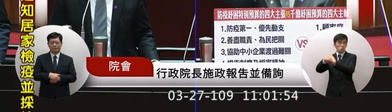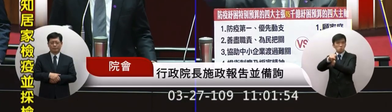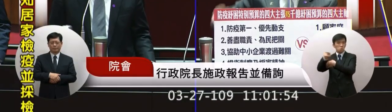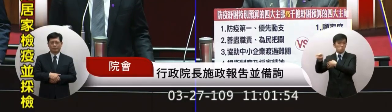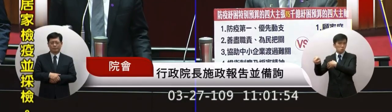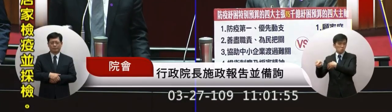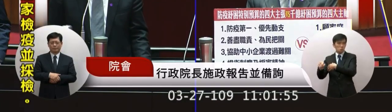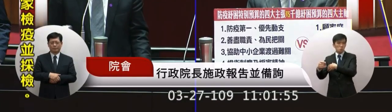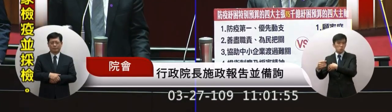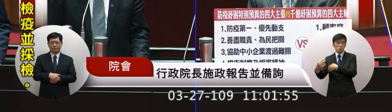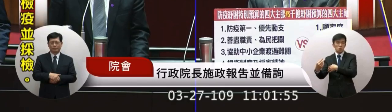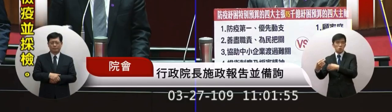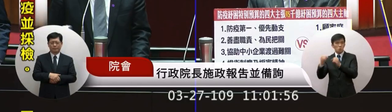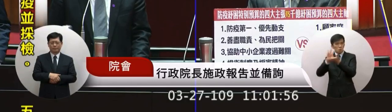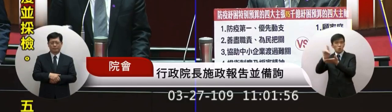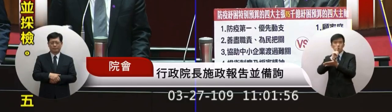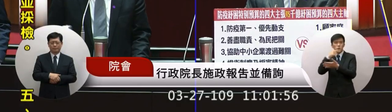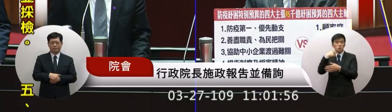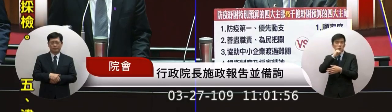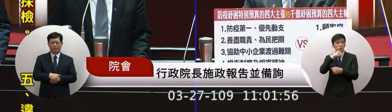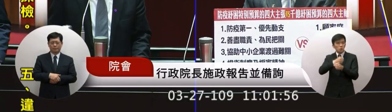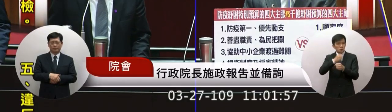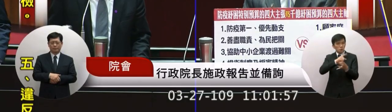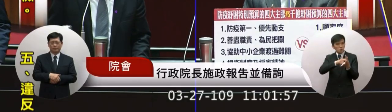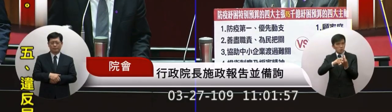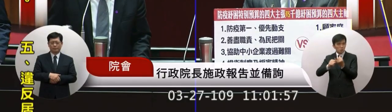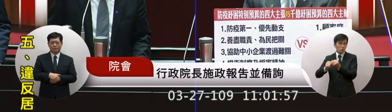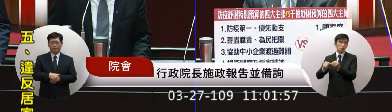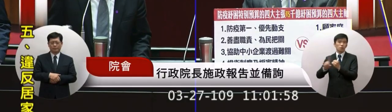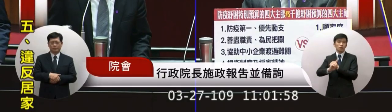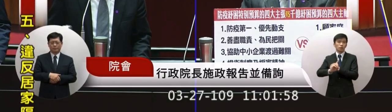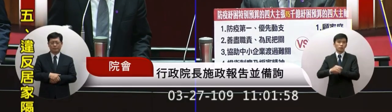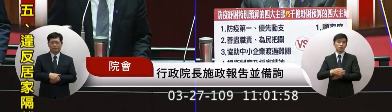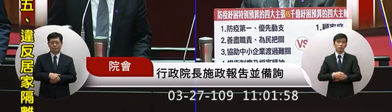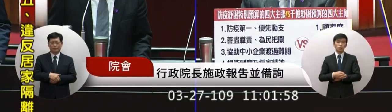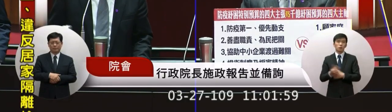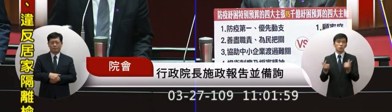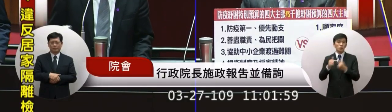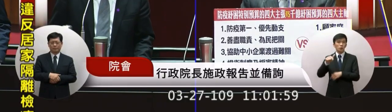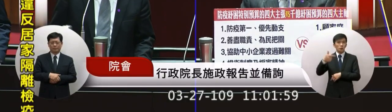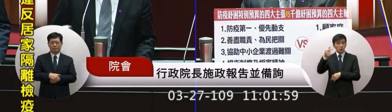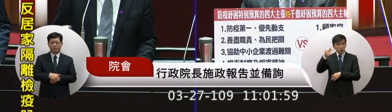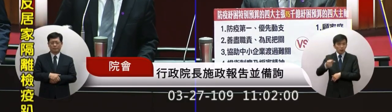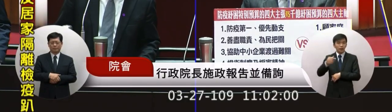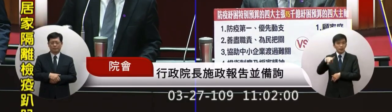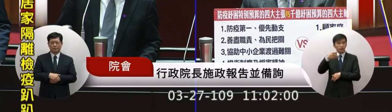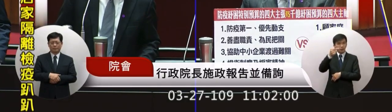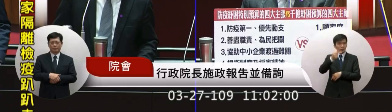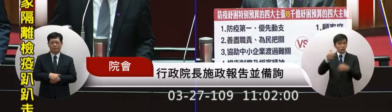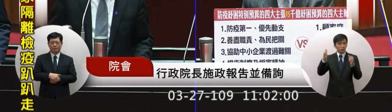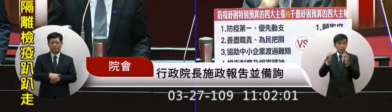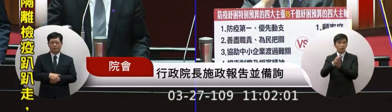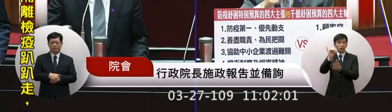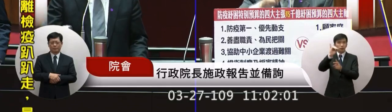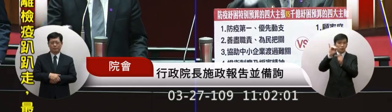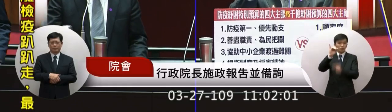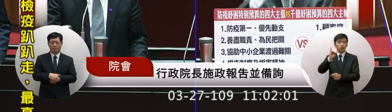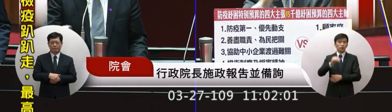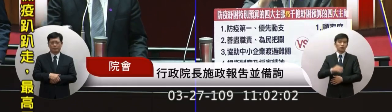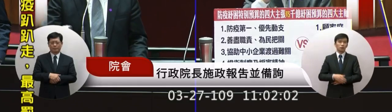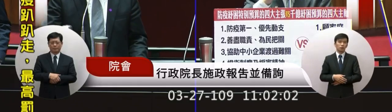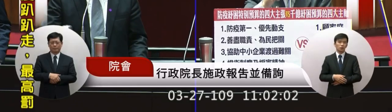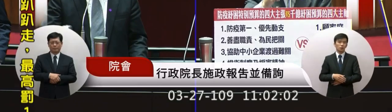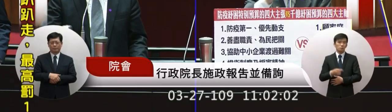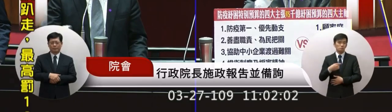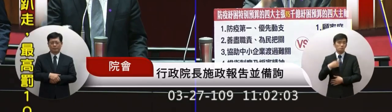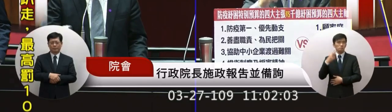阮偌济，咱拢伫在搭讲，阮600亿加400亿、1000亿，因人哦，我是感觉讲，